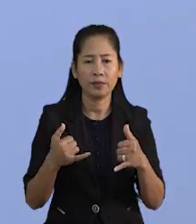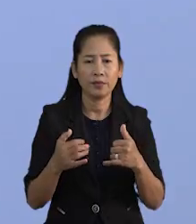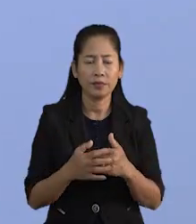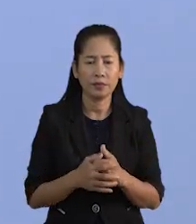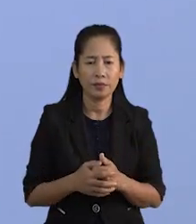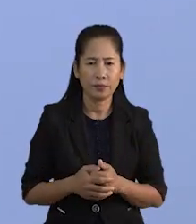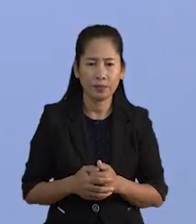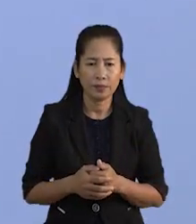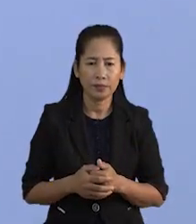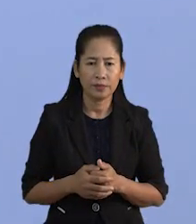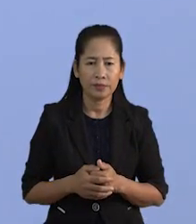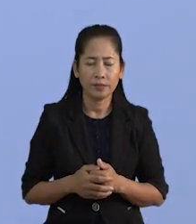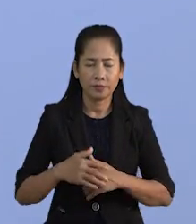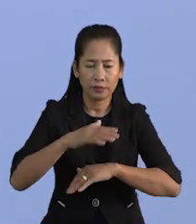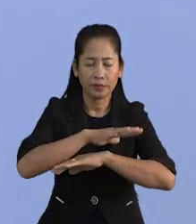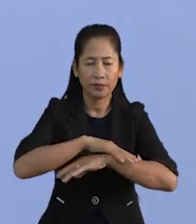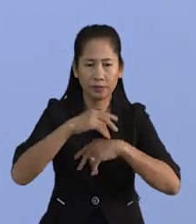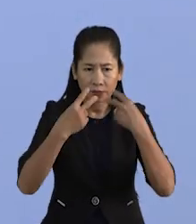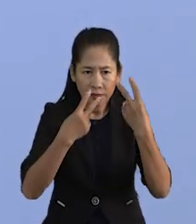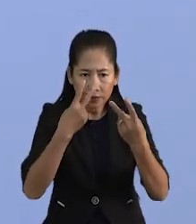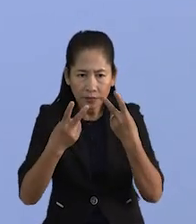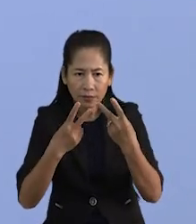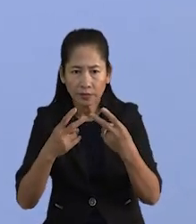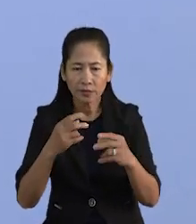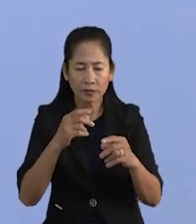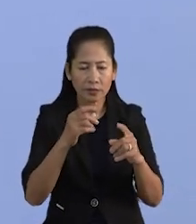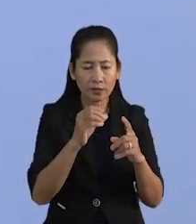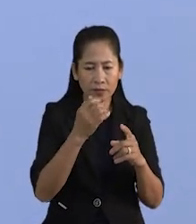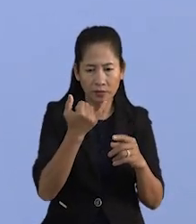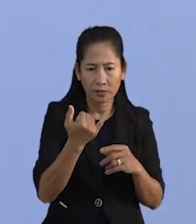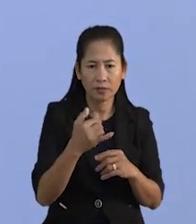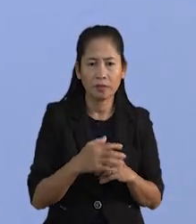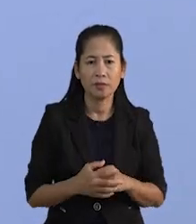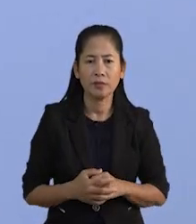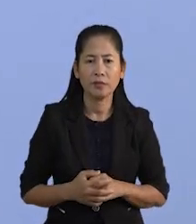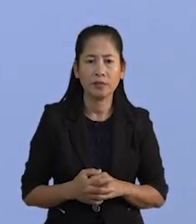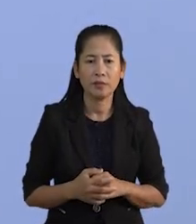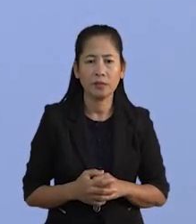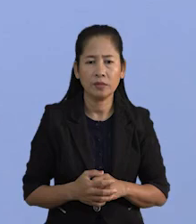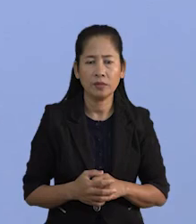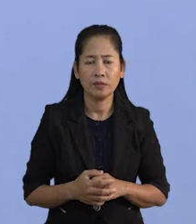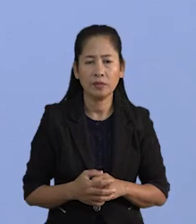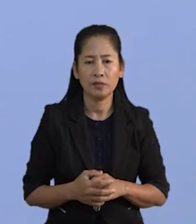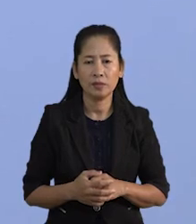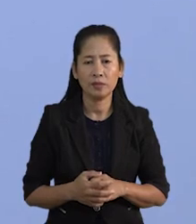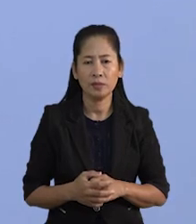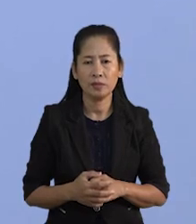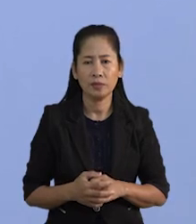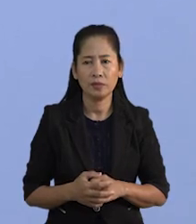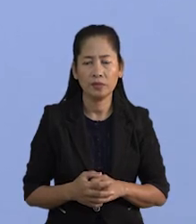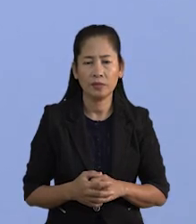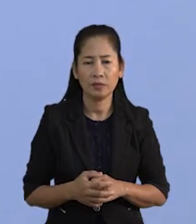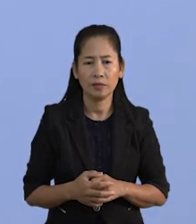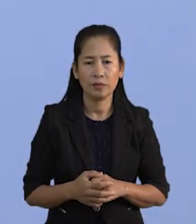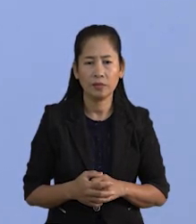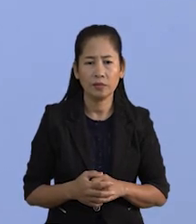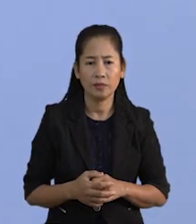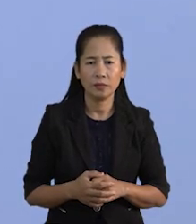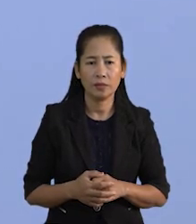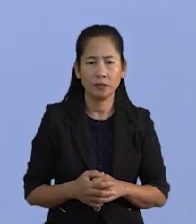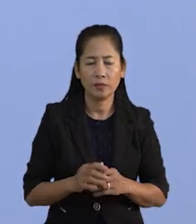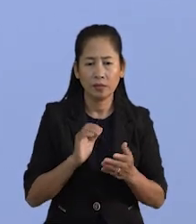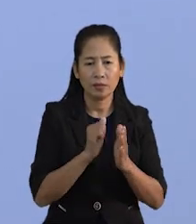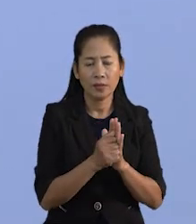កំសាន្តណាកូនណាអញ្ចឹងនេះគឺជាលបាស់លេខរៀងទី5 6បាទលោកគ្រូដាក់លេខ6នៅទីនេះបាទ